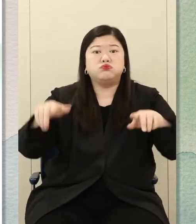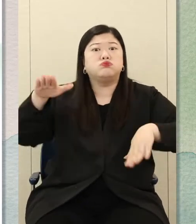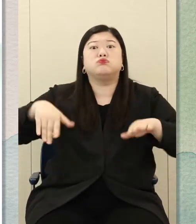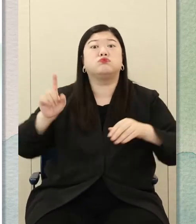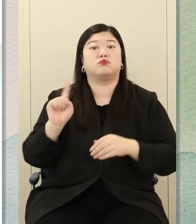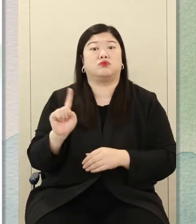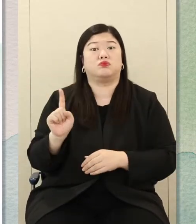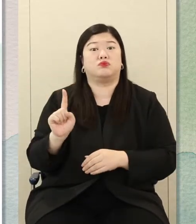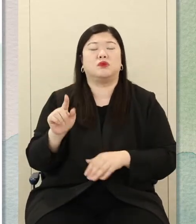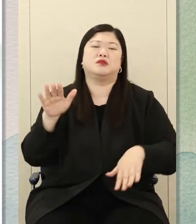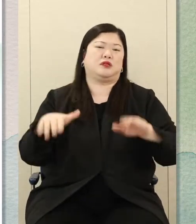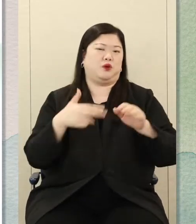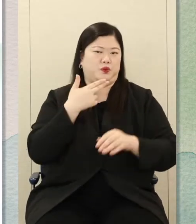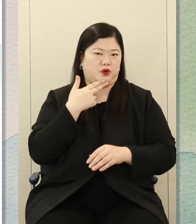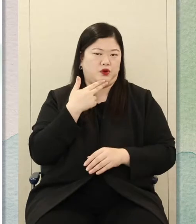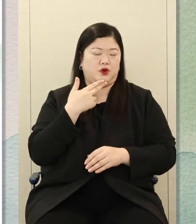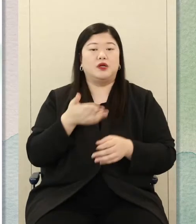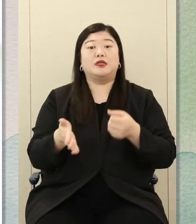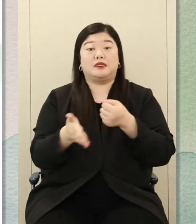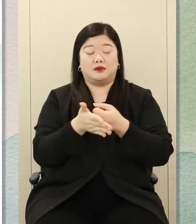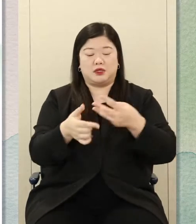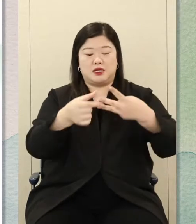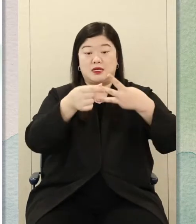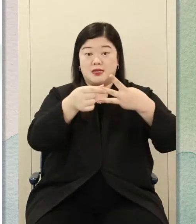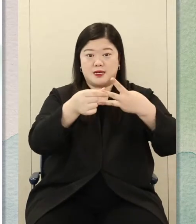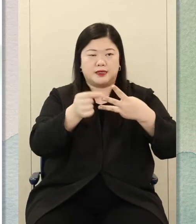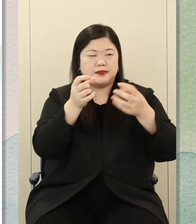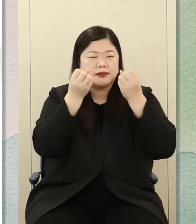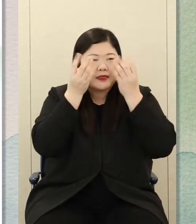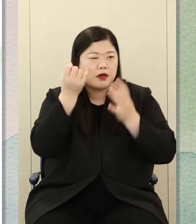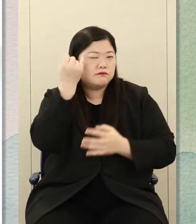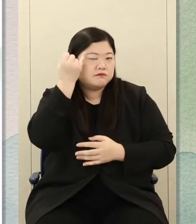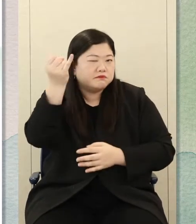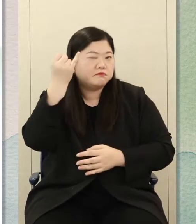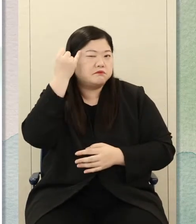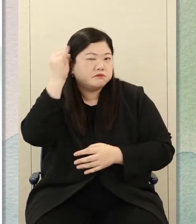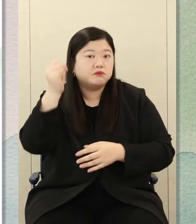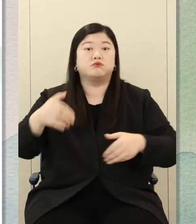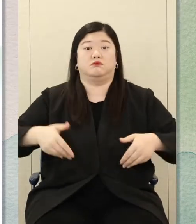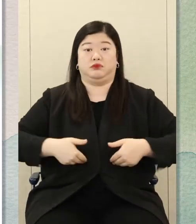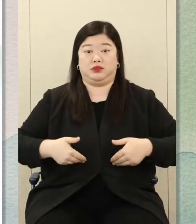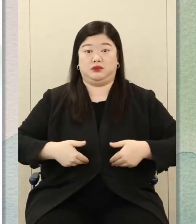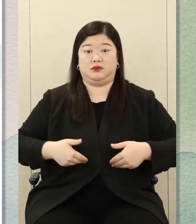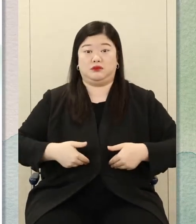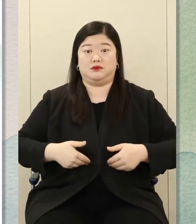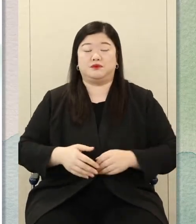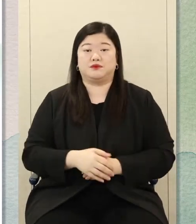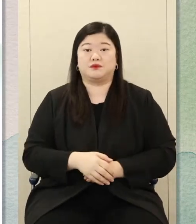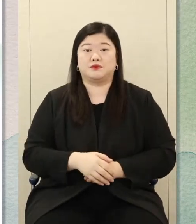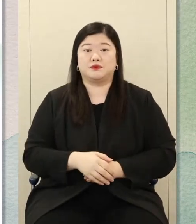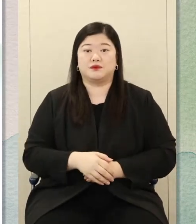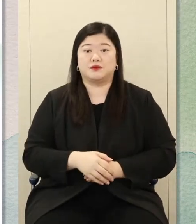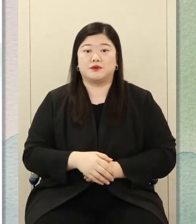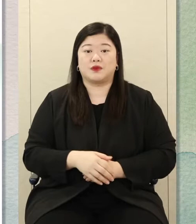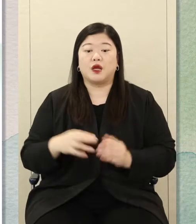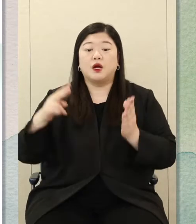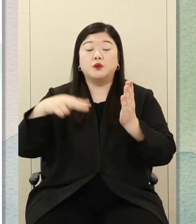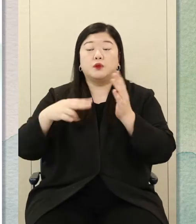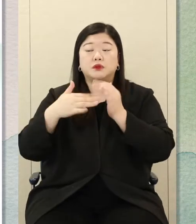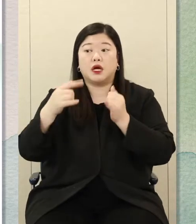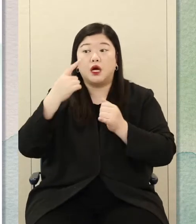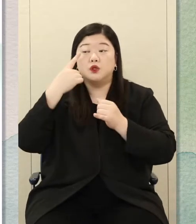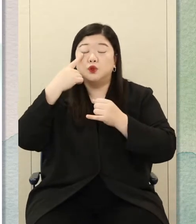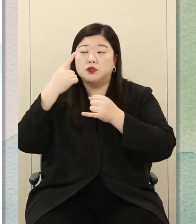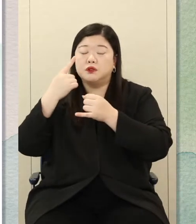놓으면 뭐해 아무도 안 오는데요. 이런 문제들 이제 자꾸 생기는 거죠. 그래서 그거 가지고는 안 되는구나. 그러니까 독자를 직접 오게